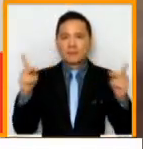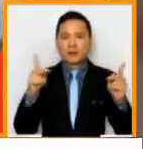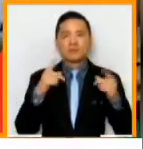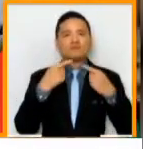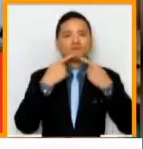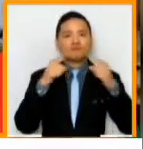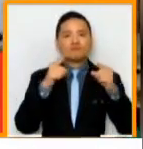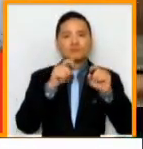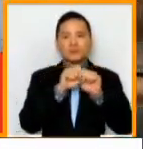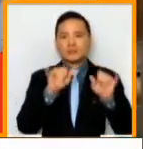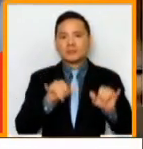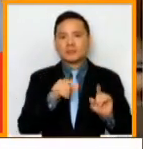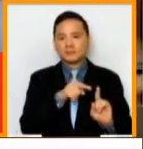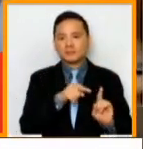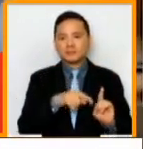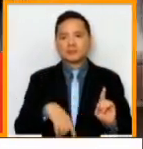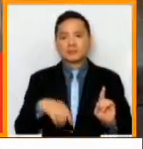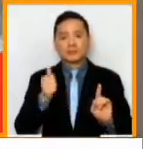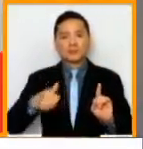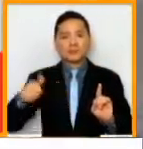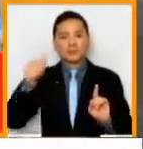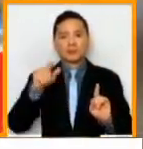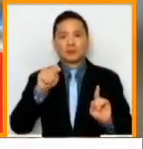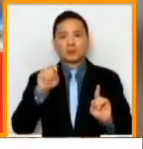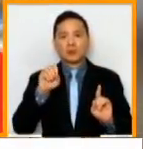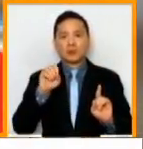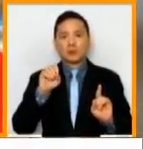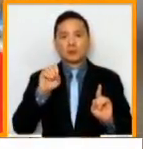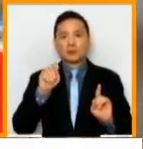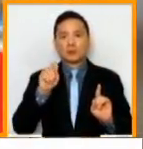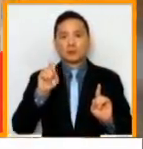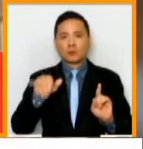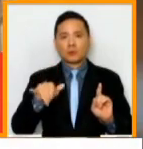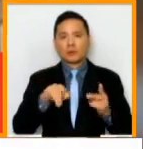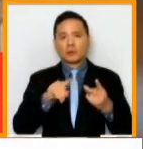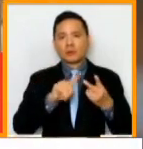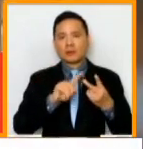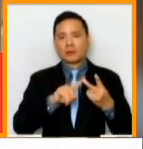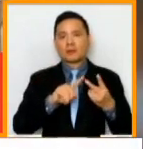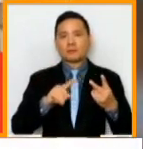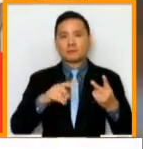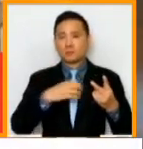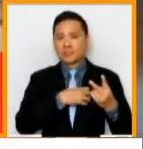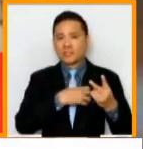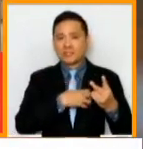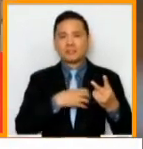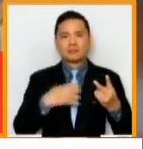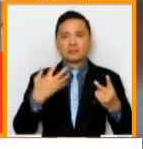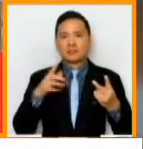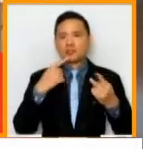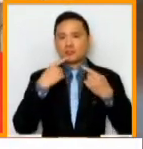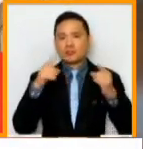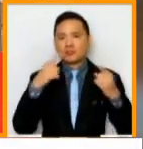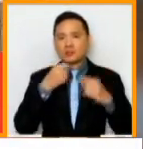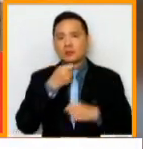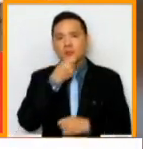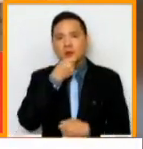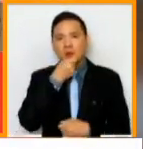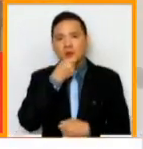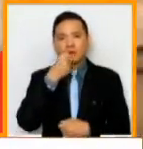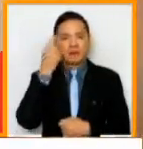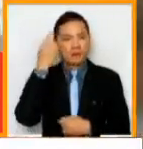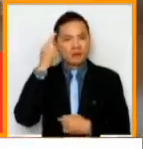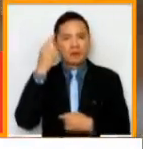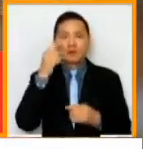teacher, si totoy o si neneng, si aling pulis naman ang bumabanat sa mikropono para